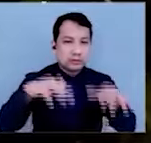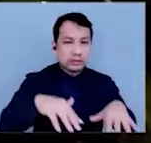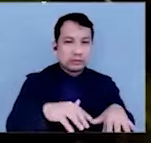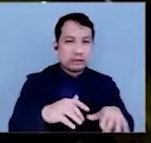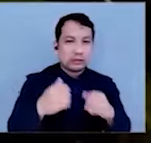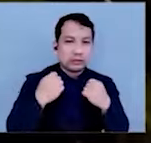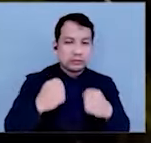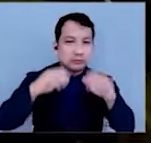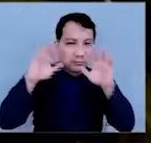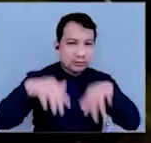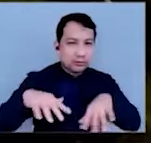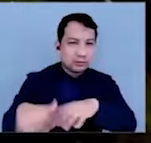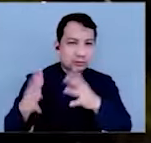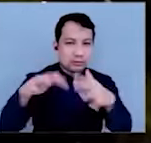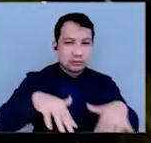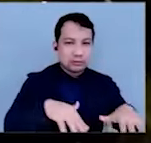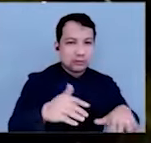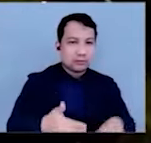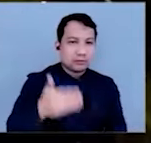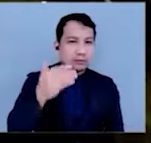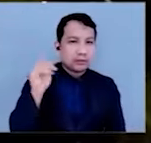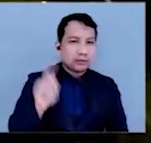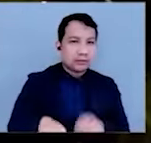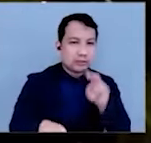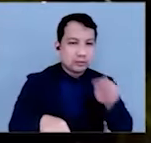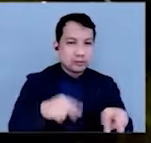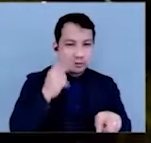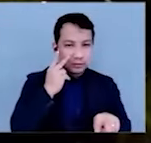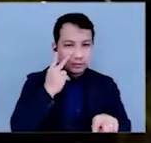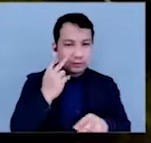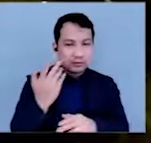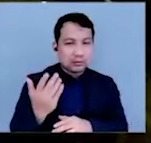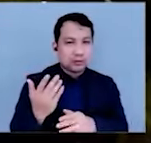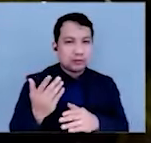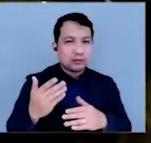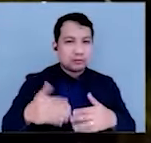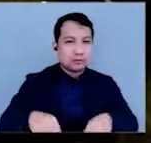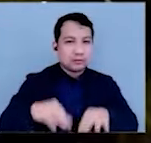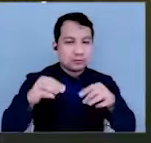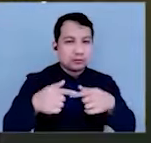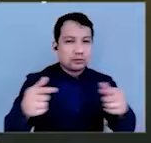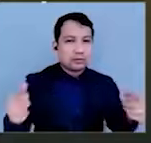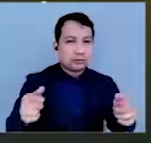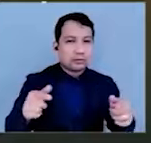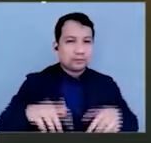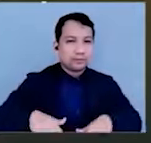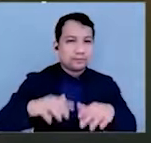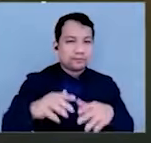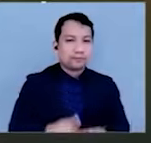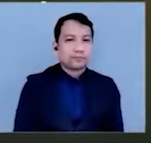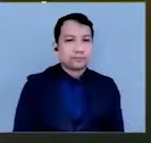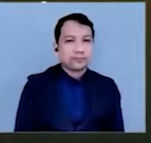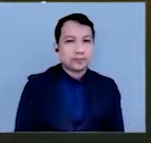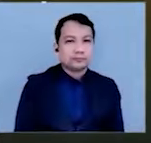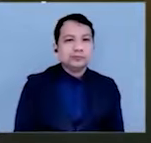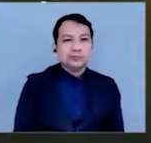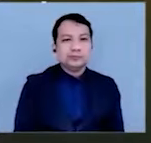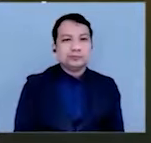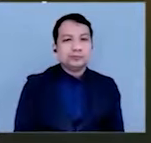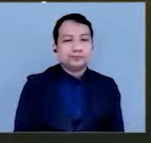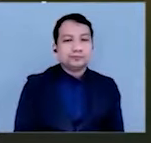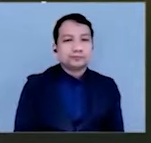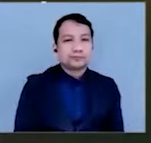ang nanay. Hindi, mataas na po natin. Hindi na nakikita yung mismong floodgate. Kaya po inangat na rin nila. Isa si Adrian sa mga sumagip